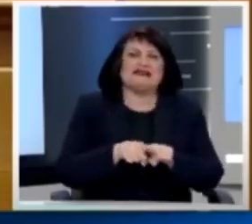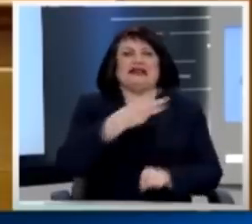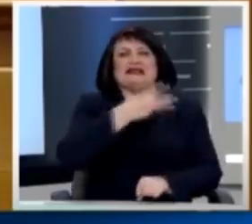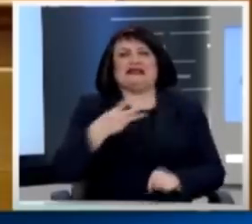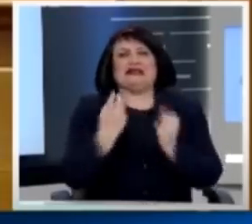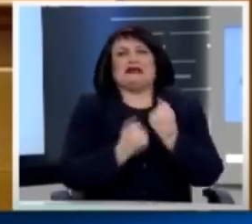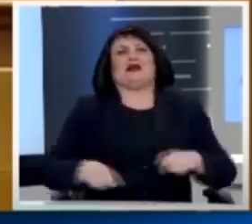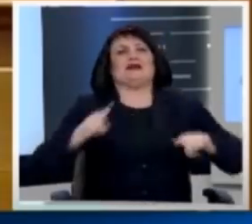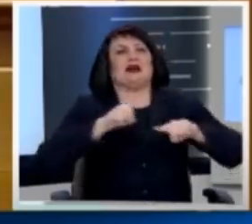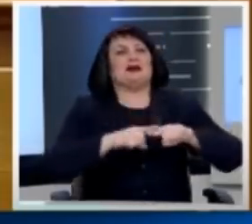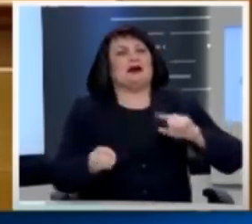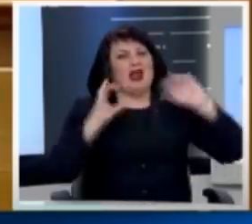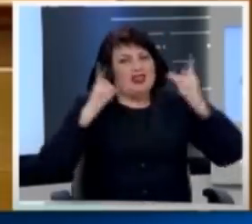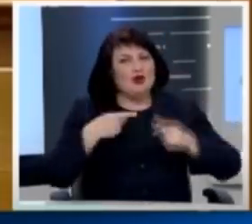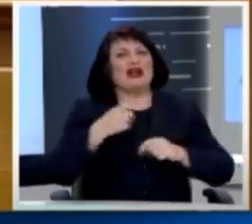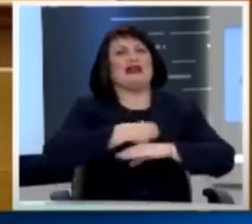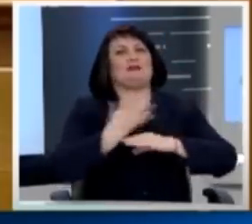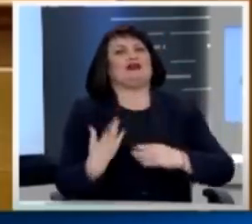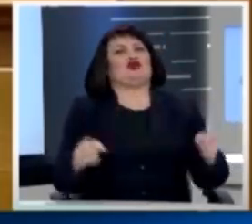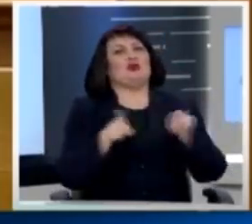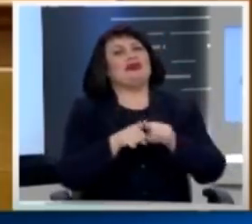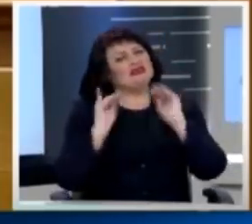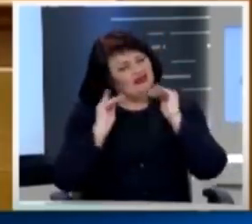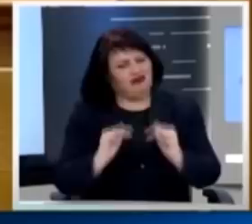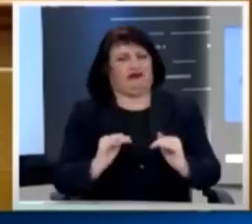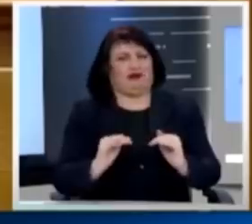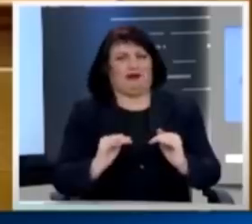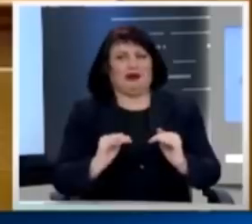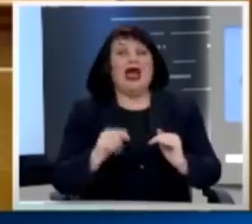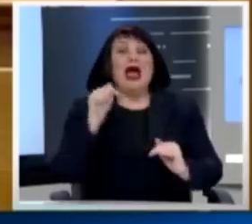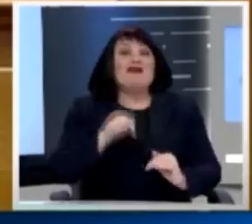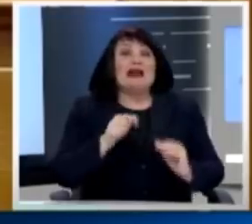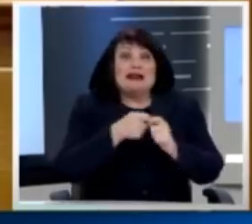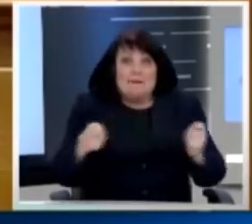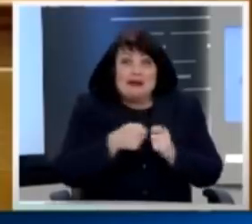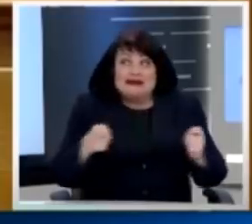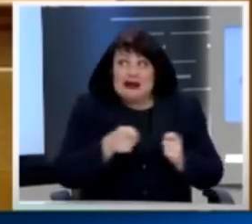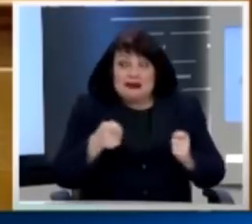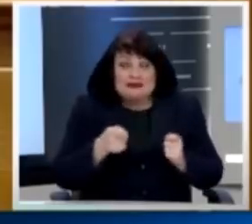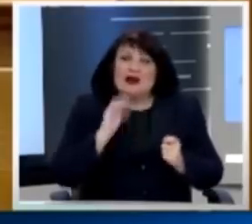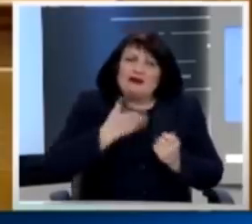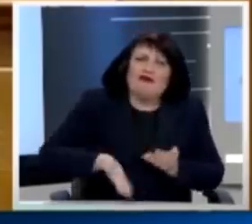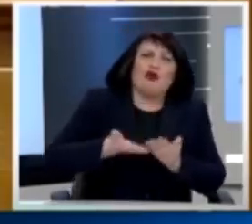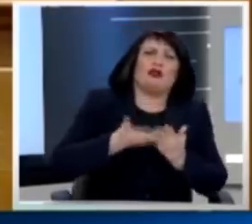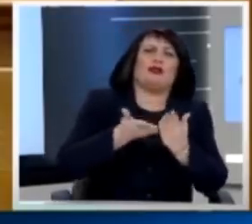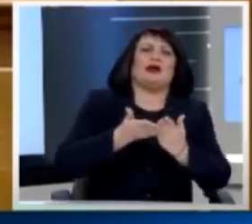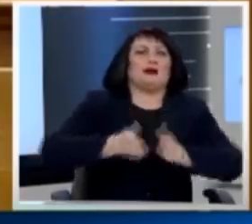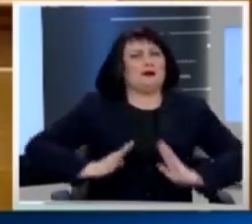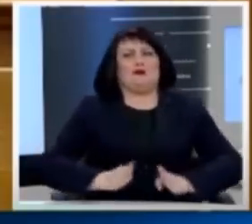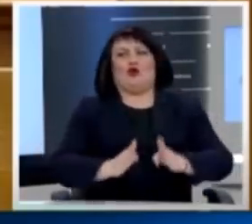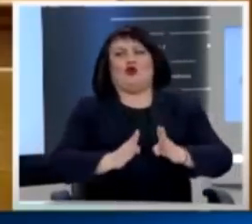ΣΥΡΙΖΑ, ΑΝΕΛ, Νέα Δημοκρατία και ΠΑΣΟΚ, παραμένουν και αποτελούν το καύσιμο για τα